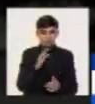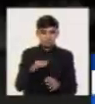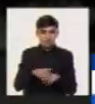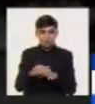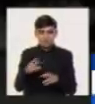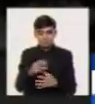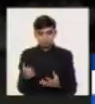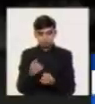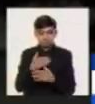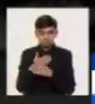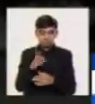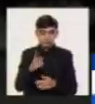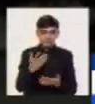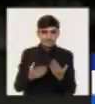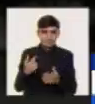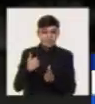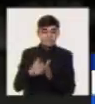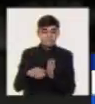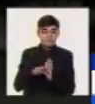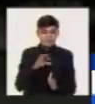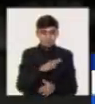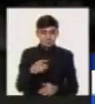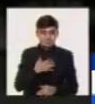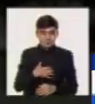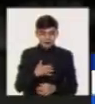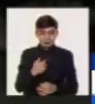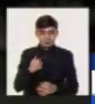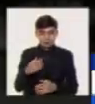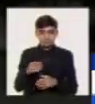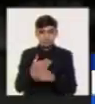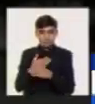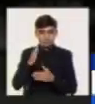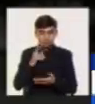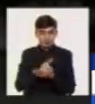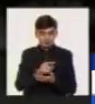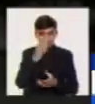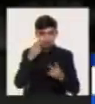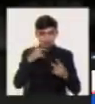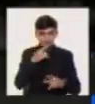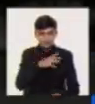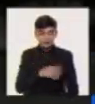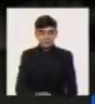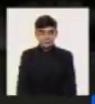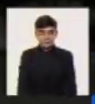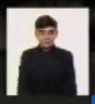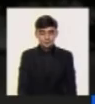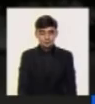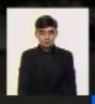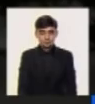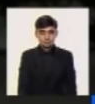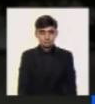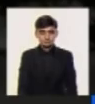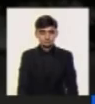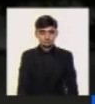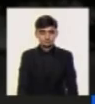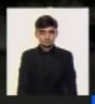дауыс берушілер мәслихаттардың да маңызы зор екенін ұмытпау керек дейді. Бақтынұр Әлібай, Дидар Елеуов, Информбюро,